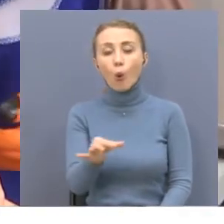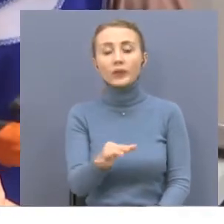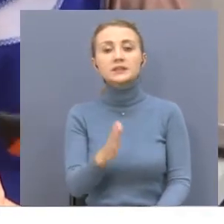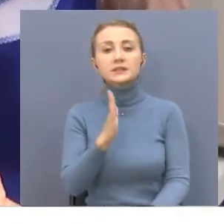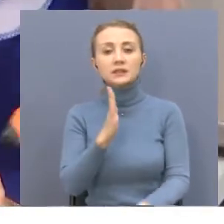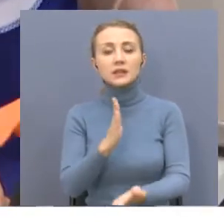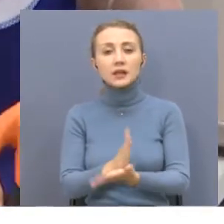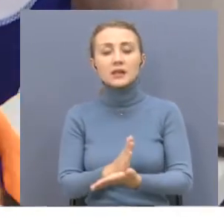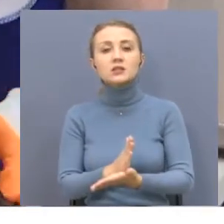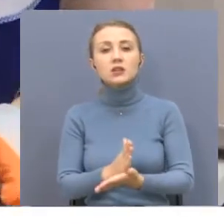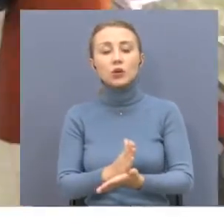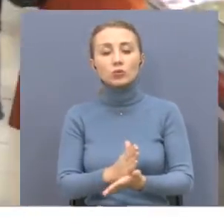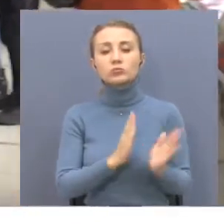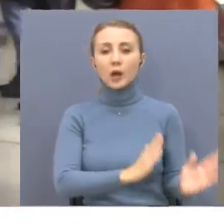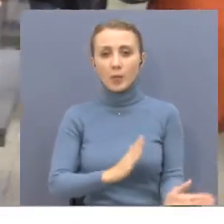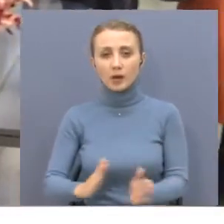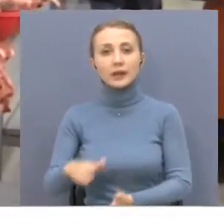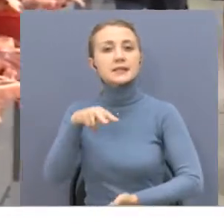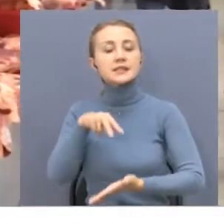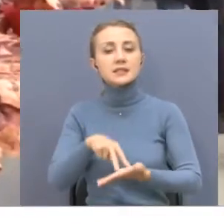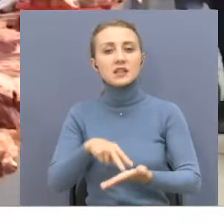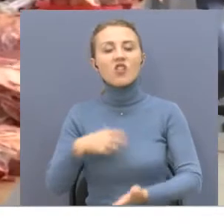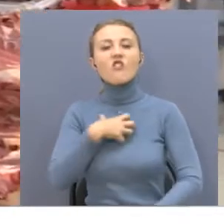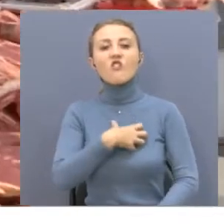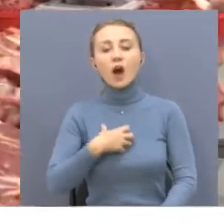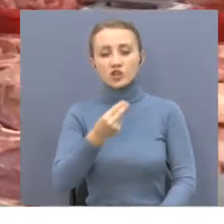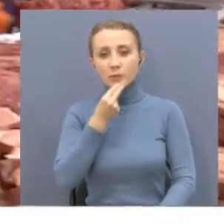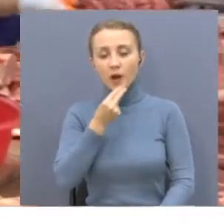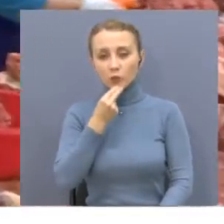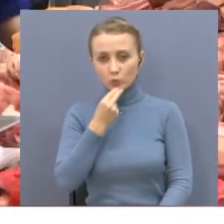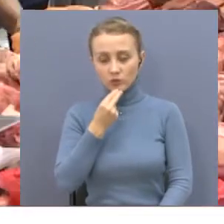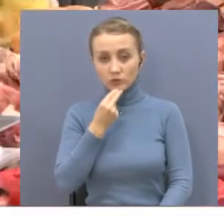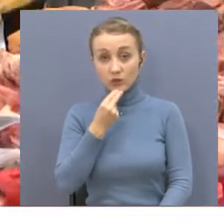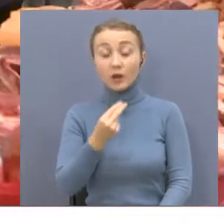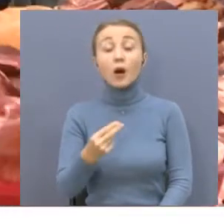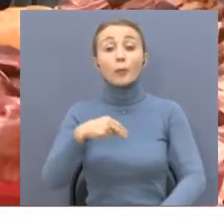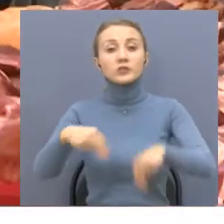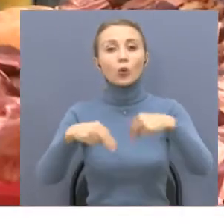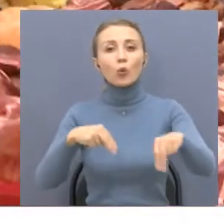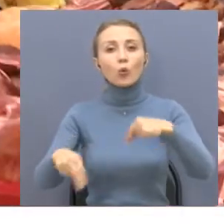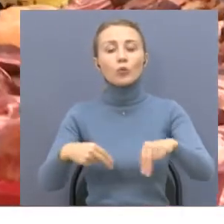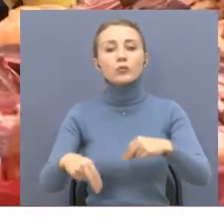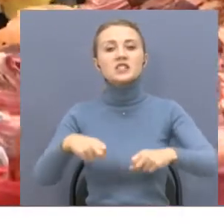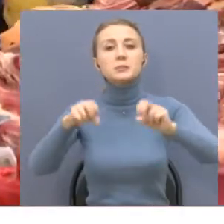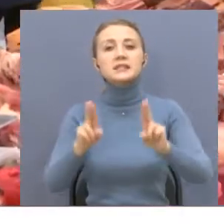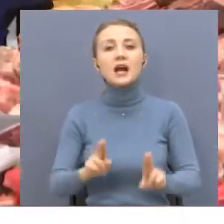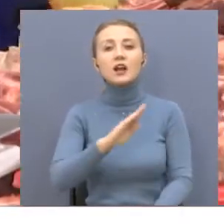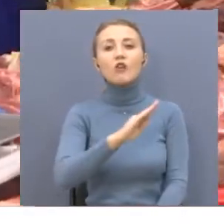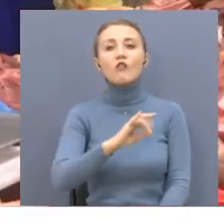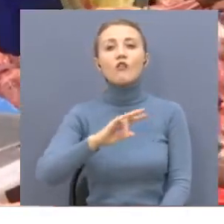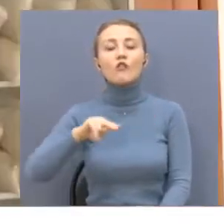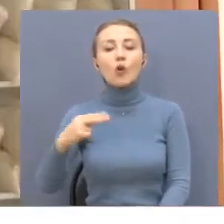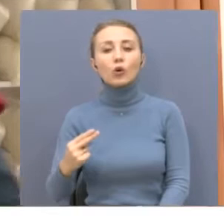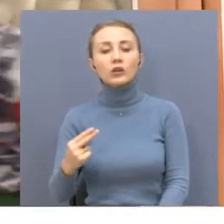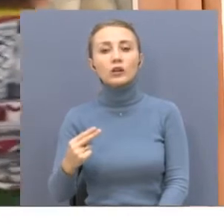тұрақтандыру тетіктерін іске асыруды қамтамасыз ету жөніндегі комиссия жұмыс істейді. Аталған комиссияның ұсынысы бойынша Көкше әлеуметтік кәсіпкерлік